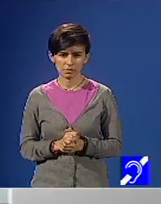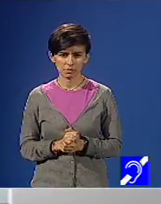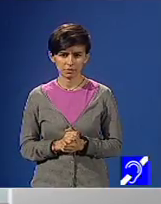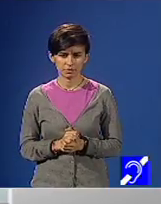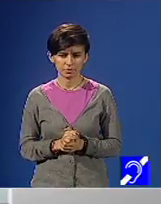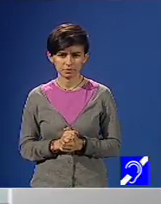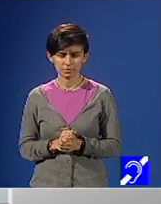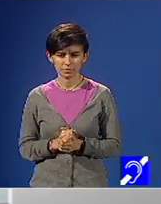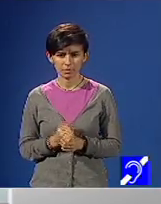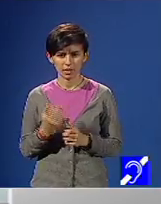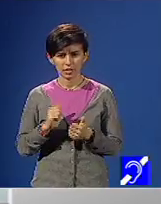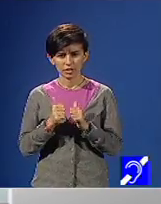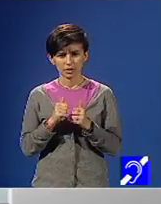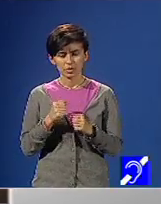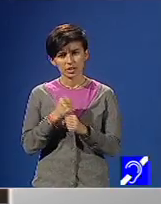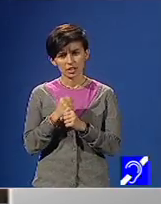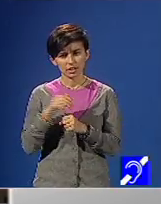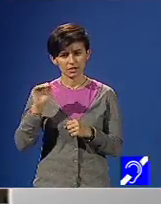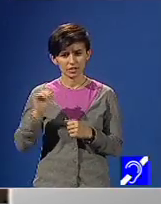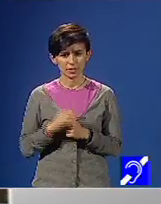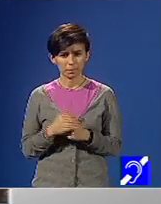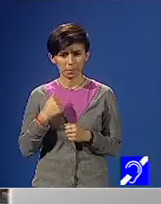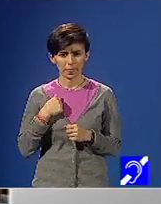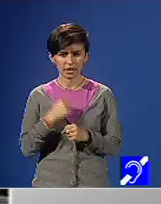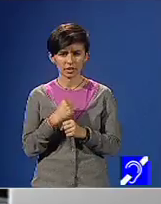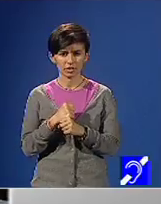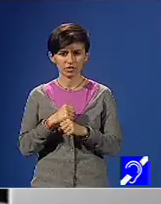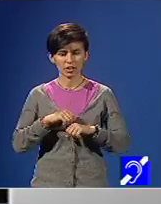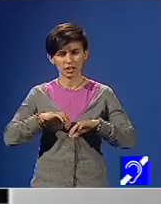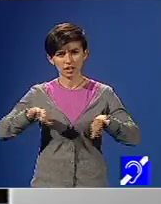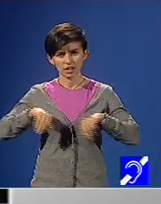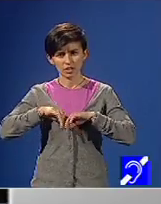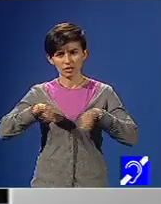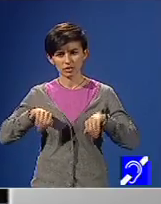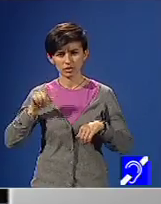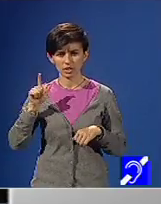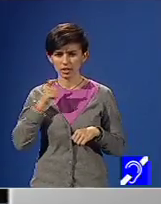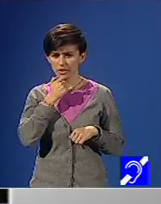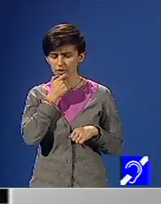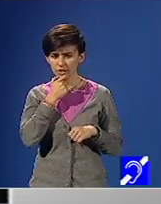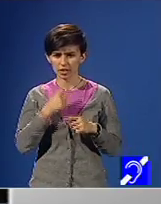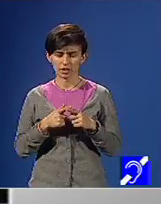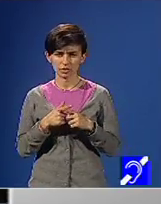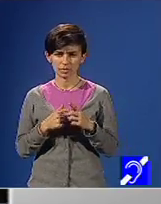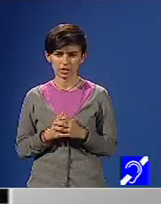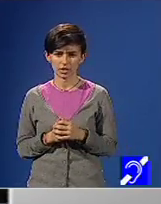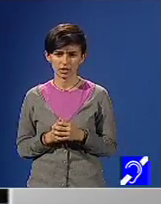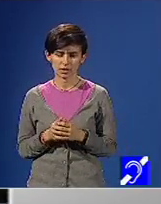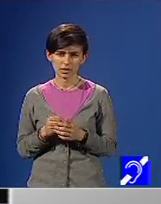Ce sport practici? Eu practic notul de aproape 2 ani jumătate. Cum te